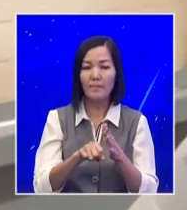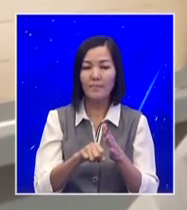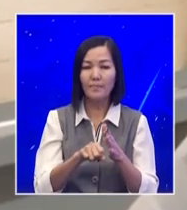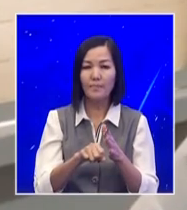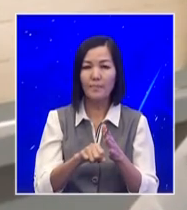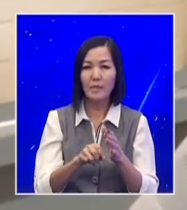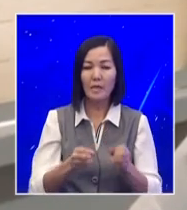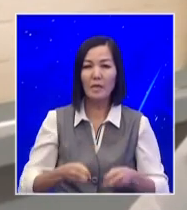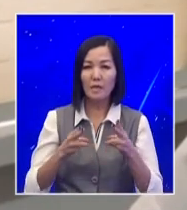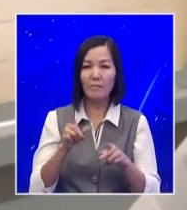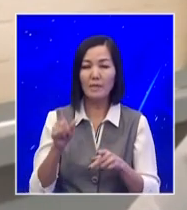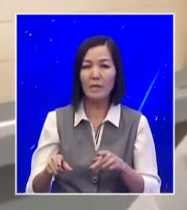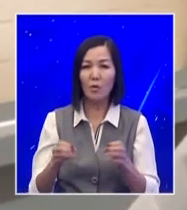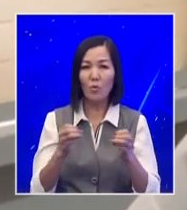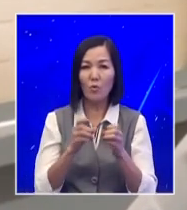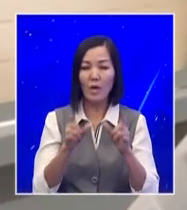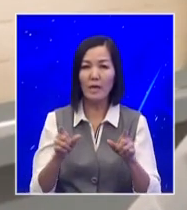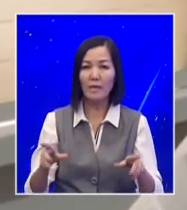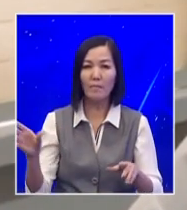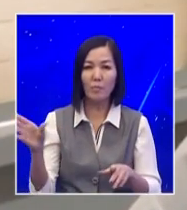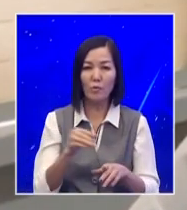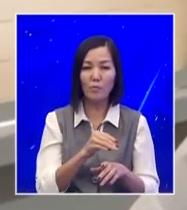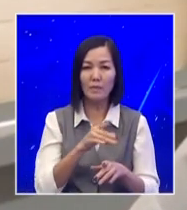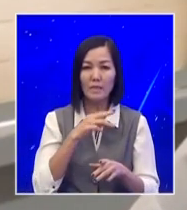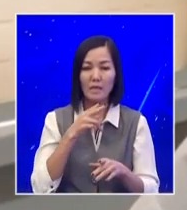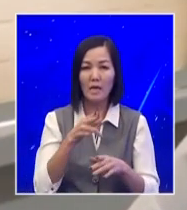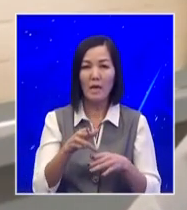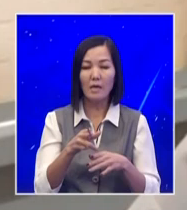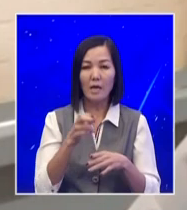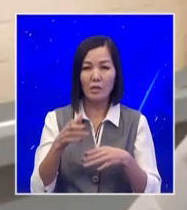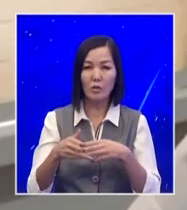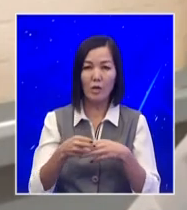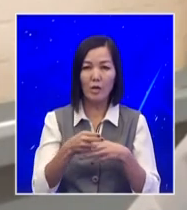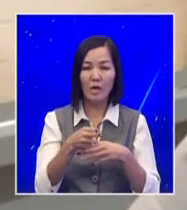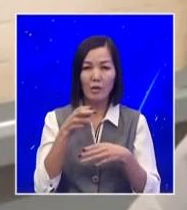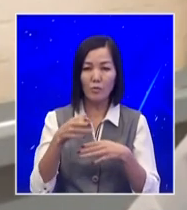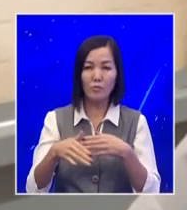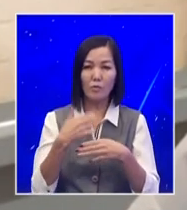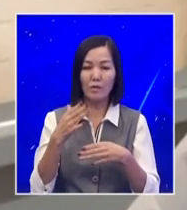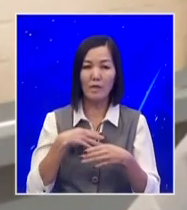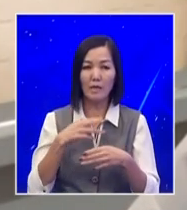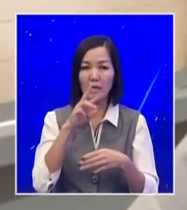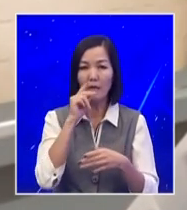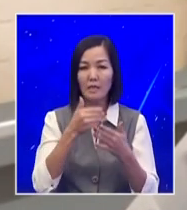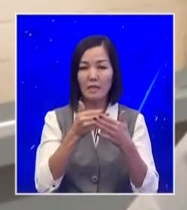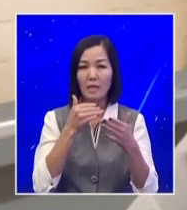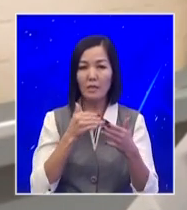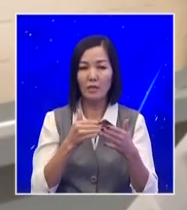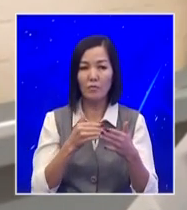да ондаған адам сотталып, олардың бір қатары ату жазасына кесілген екен. Яғни осындай сот қателіктерін алдын алу үшін